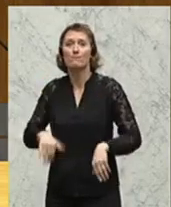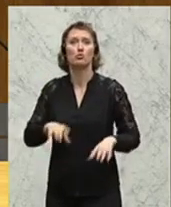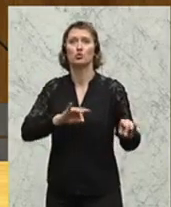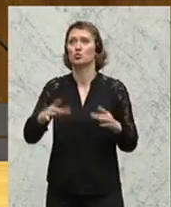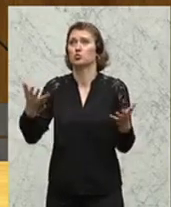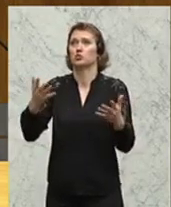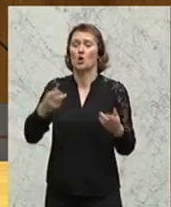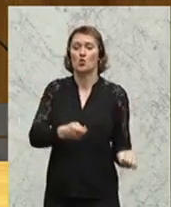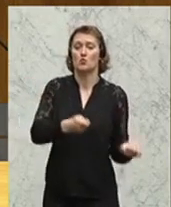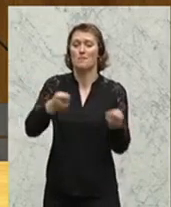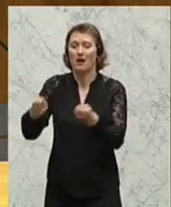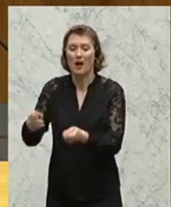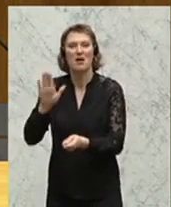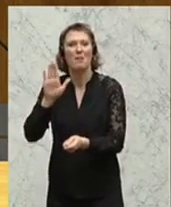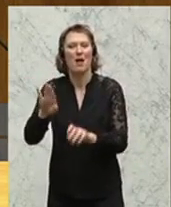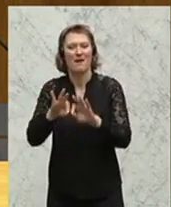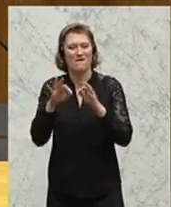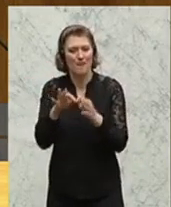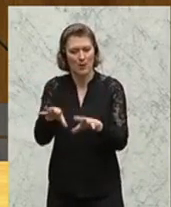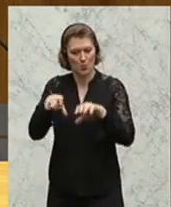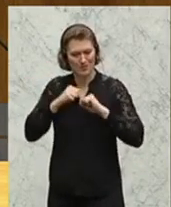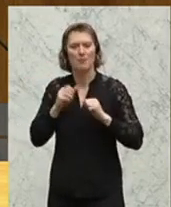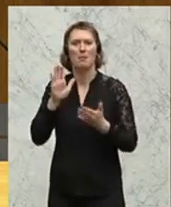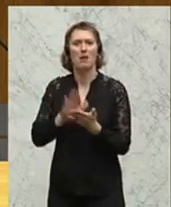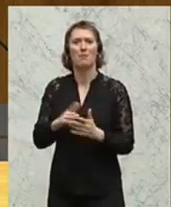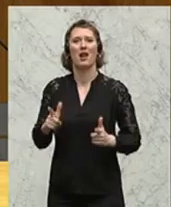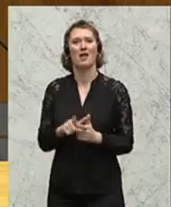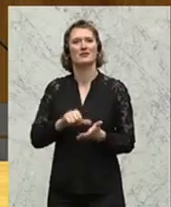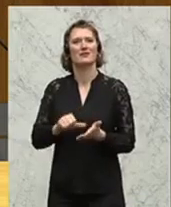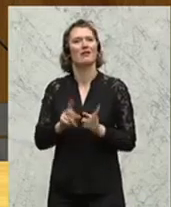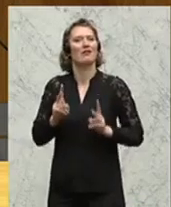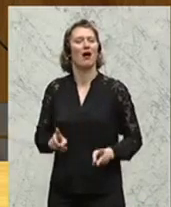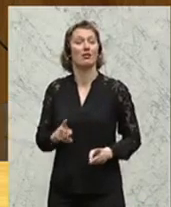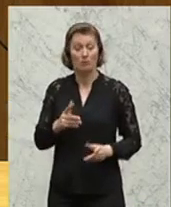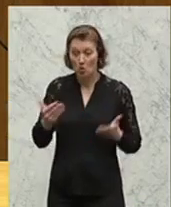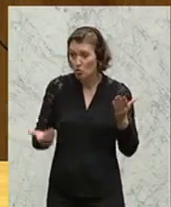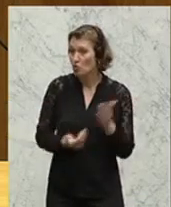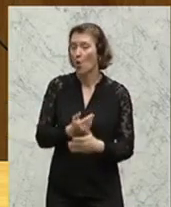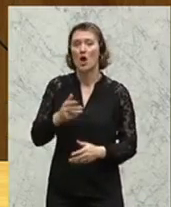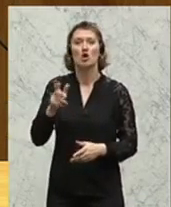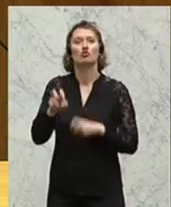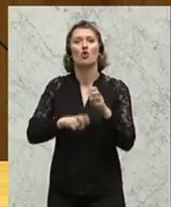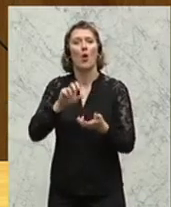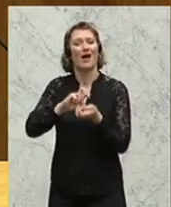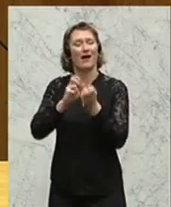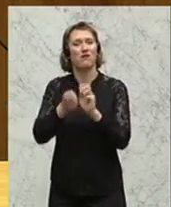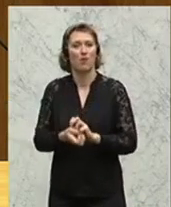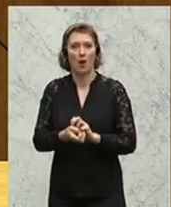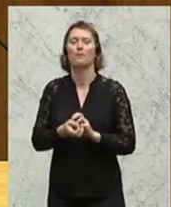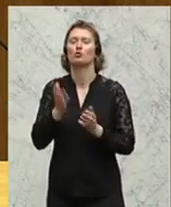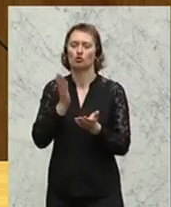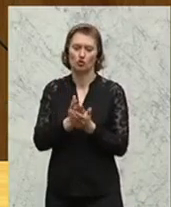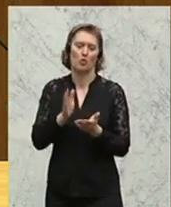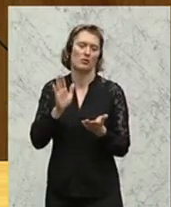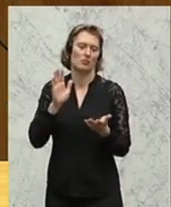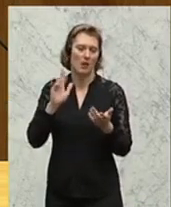müssen wir schauen, dass diese Übergaben eben in der Familie leistbar bleiben. Und das haben wir mit dieser neuen Steuerreform gemacht, meine Damen und Herren. Wir haben die Betriebsübergabe